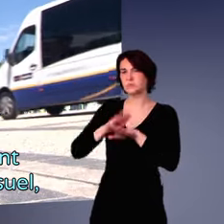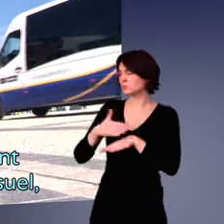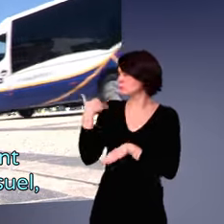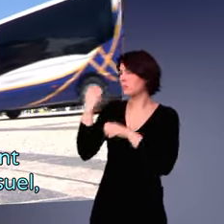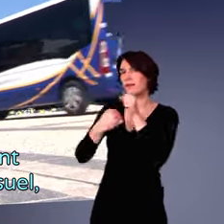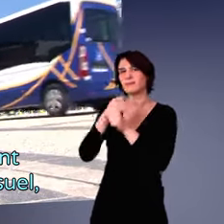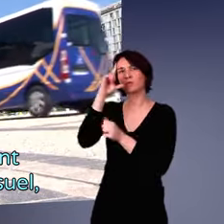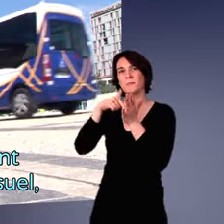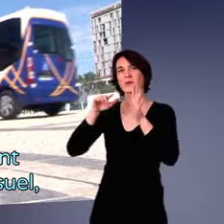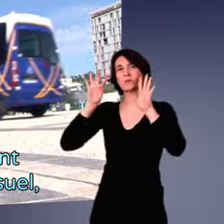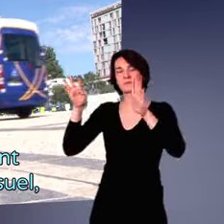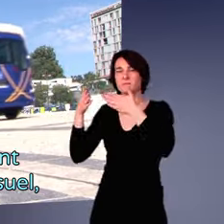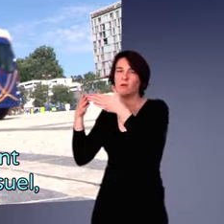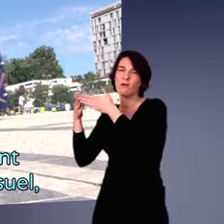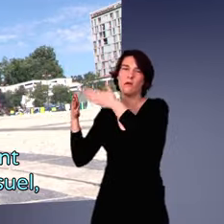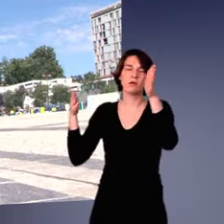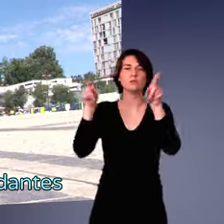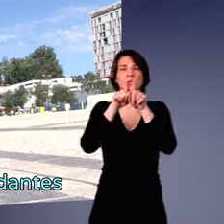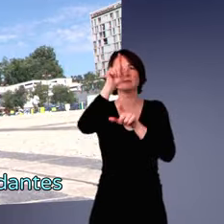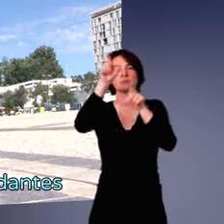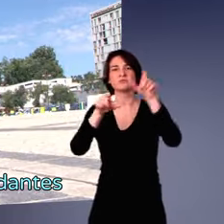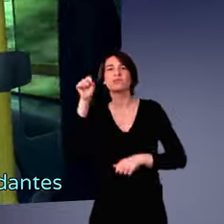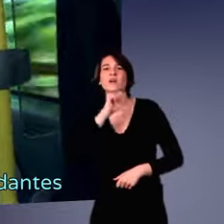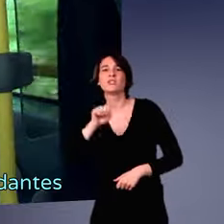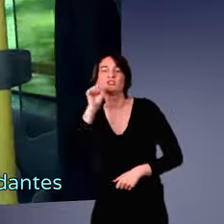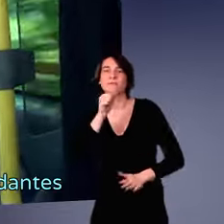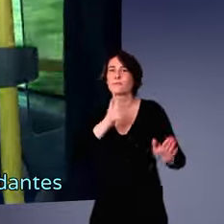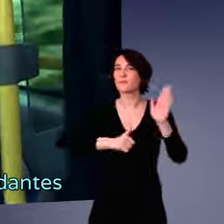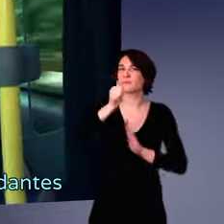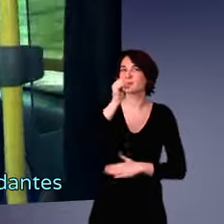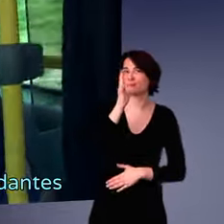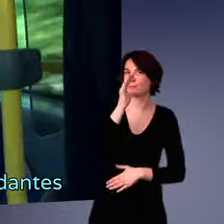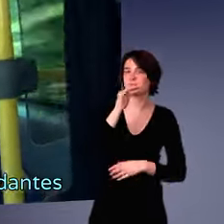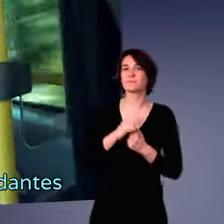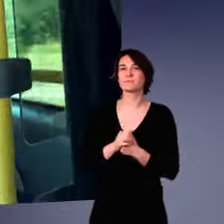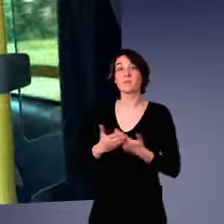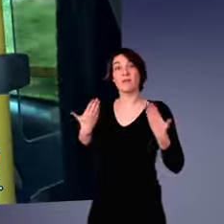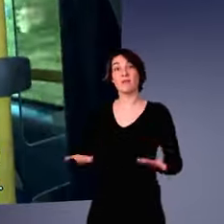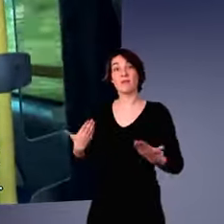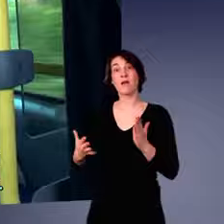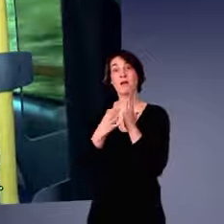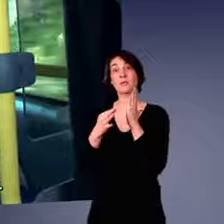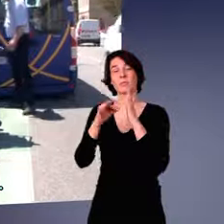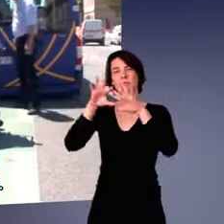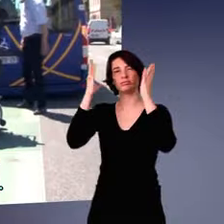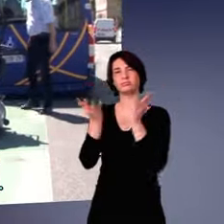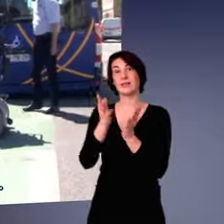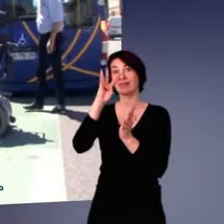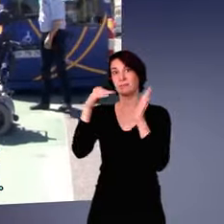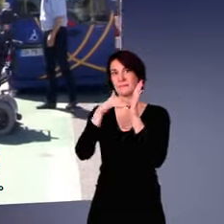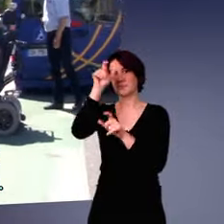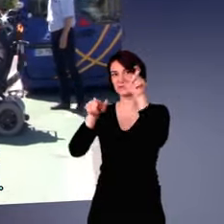personnes présentant un handicap moteur ou visuel ce service s'est élargi aux personnes âgées dépendante et compte aujourd'hui près de